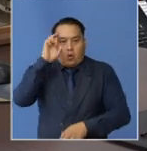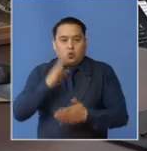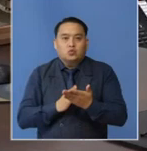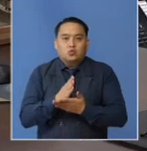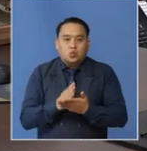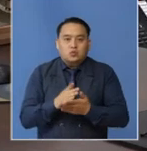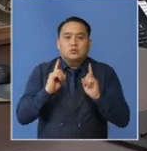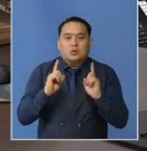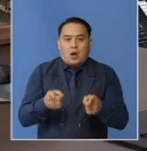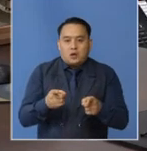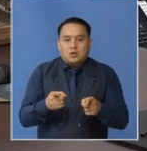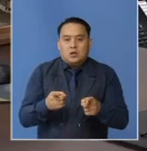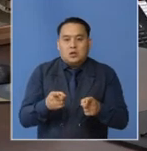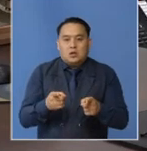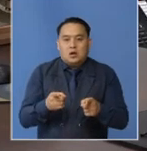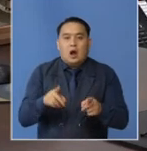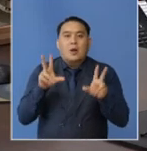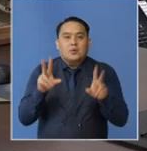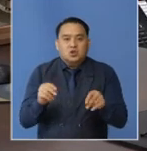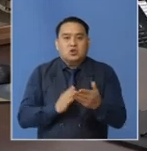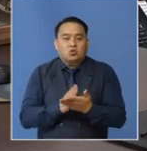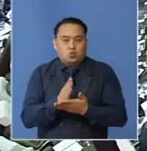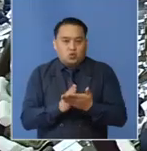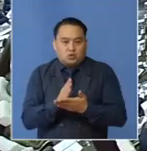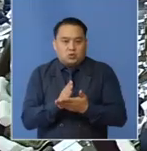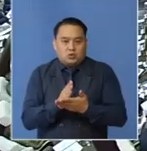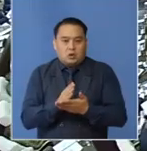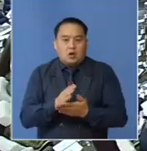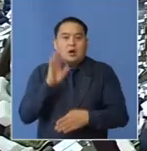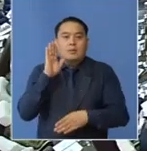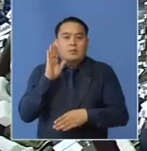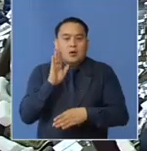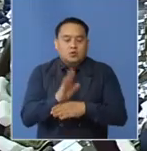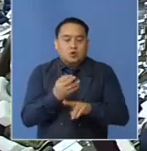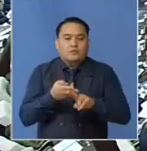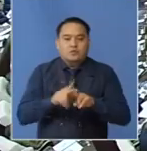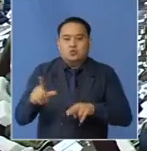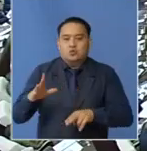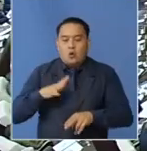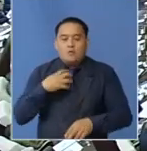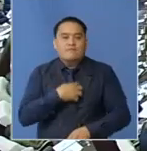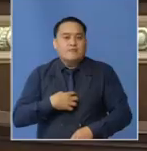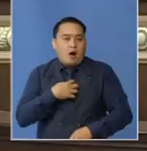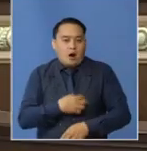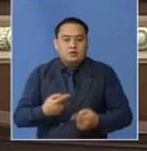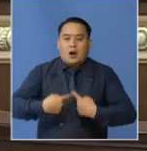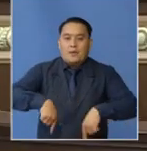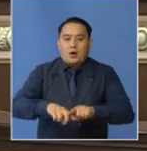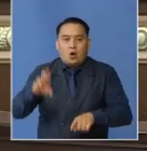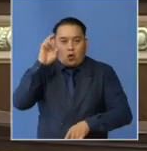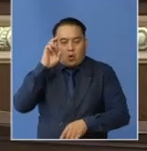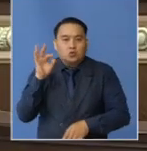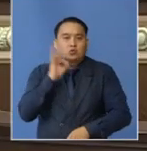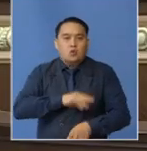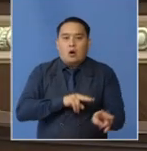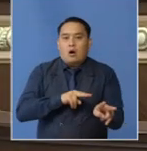и согласно этому он принял и присягу в отношении этого. Еще одна немалая важная миссия Департамента госслужбы